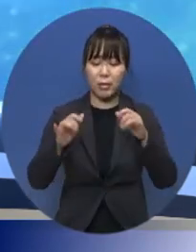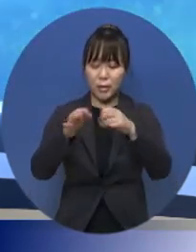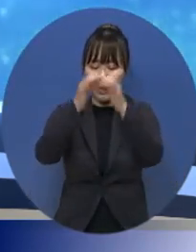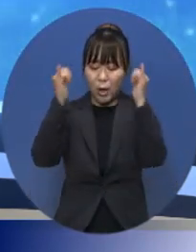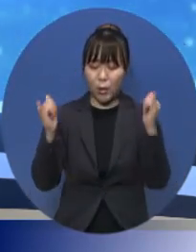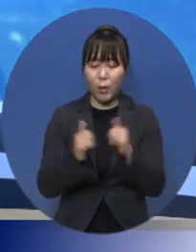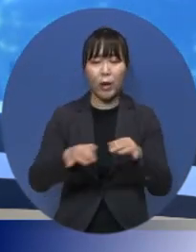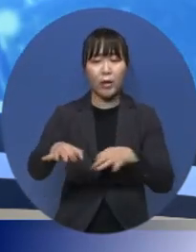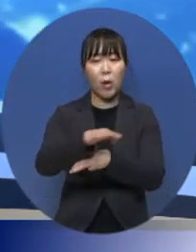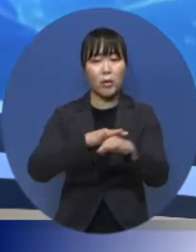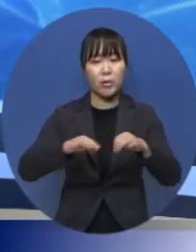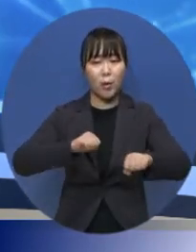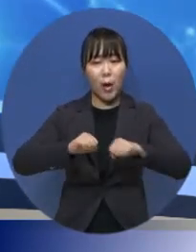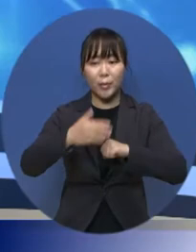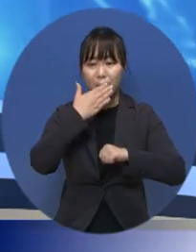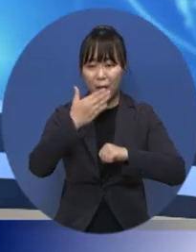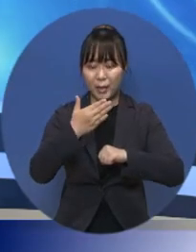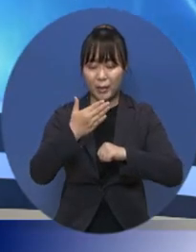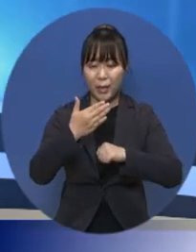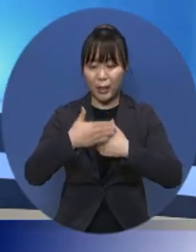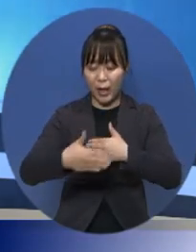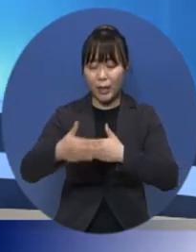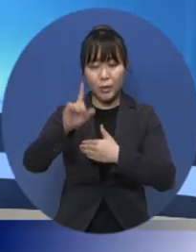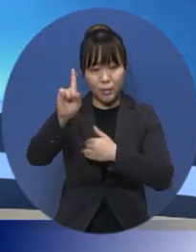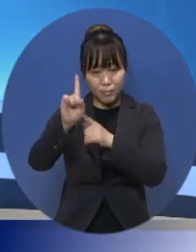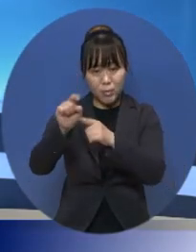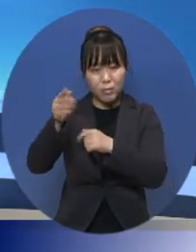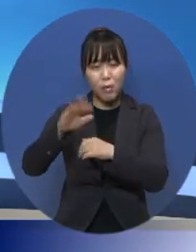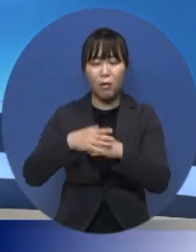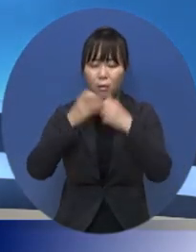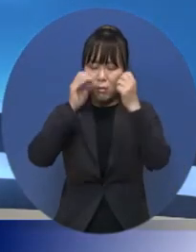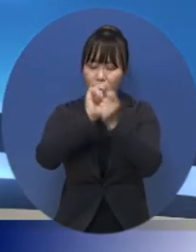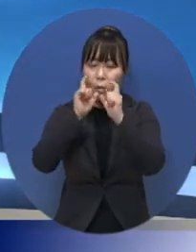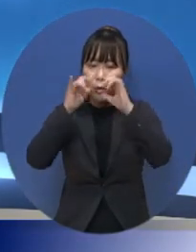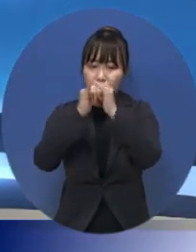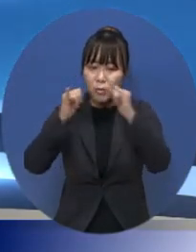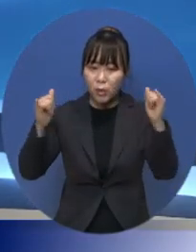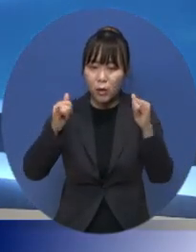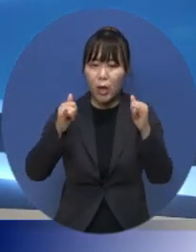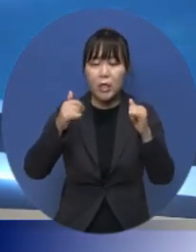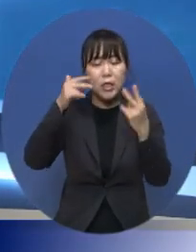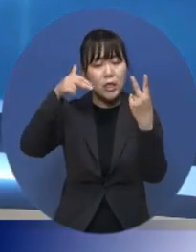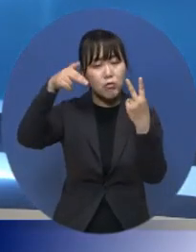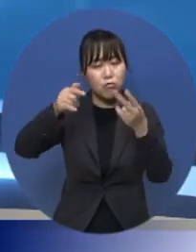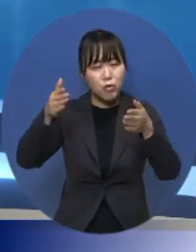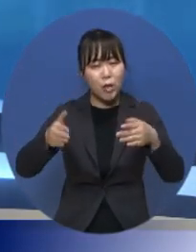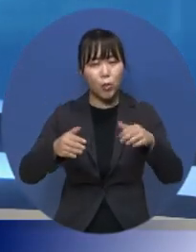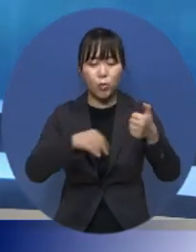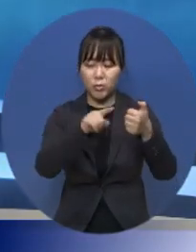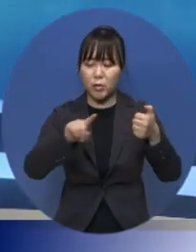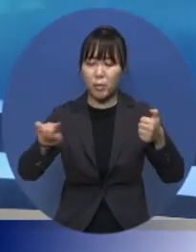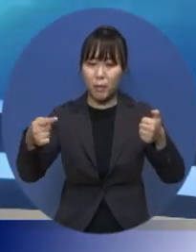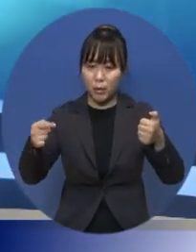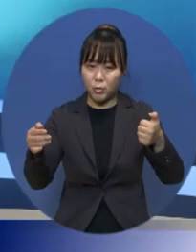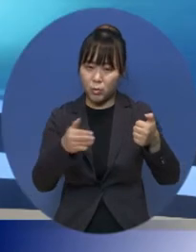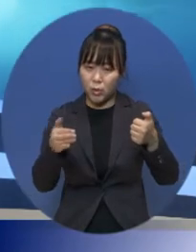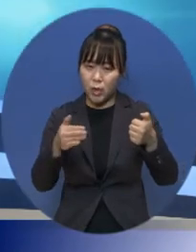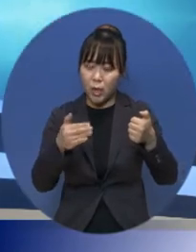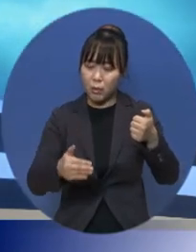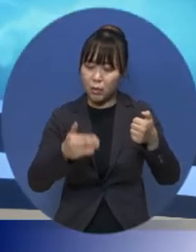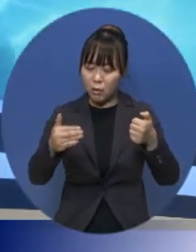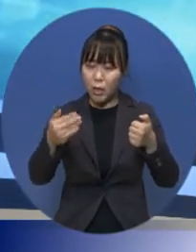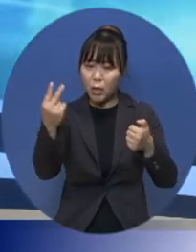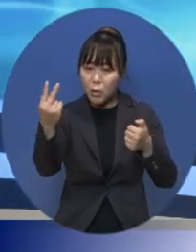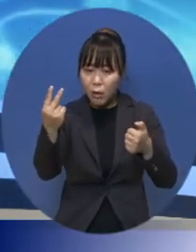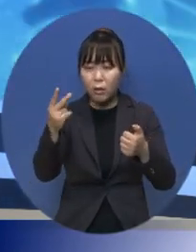경제 활동이 가능한 1단계지만 신규 확진자 수가 2주간 평균 50명에서 100명이 되는 2단계로